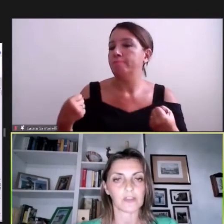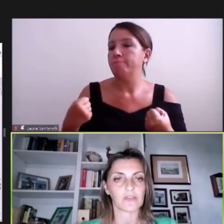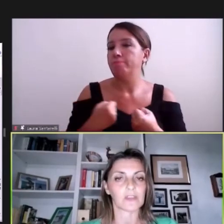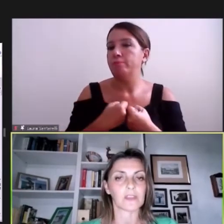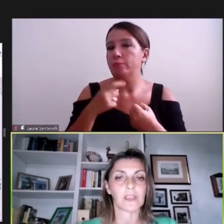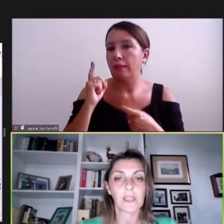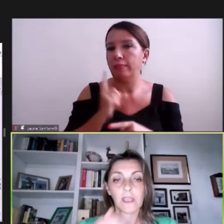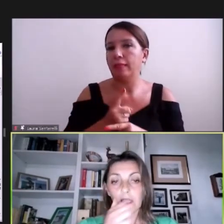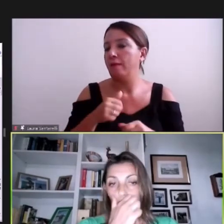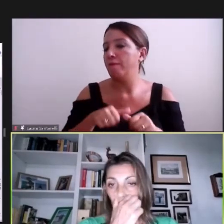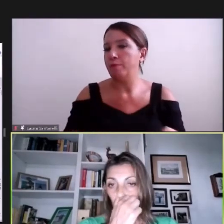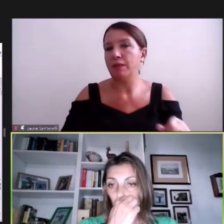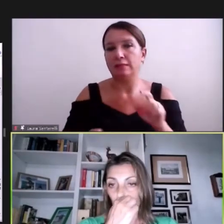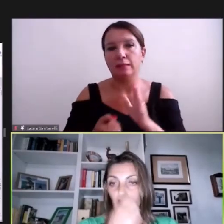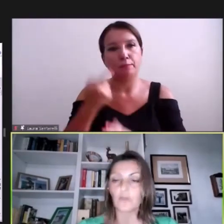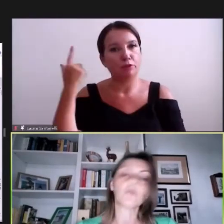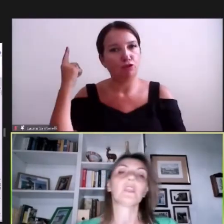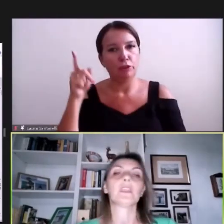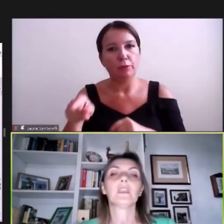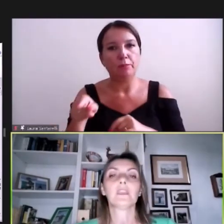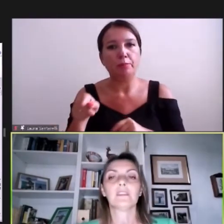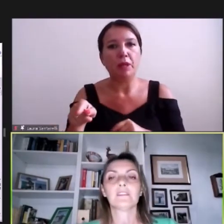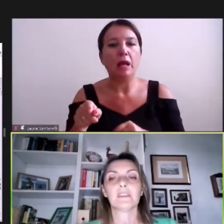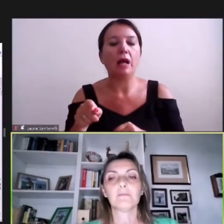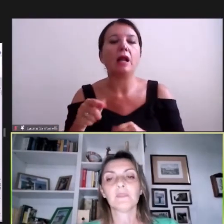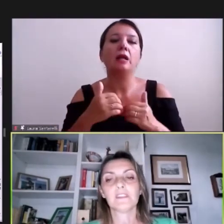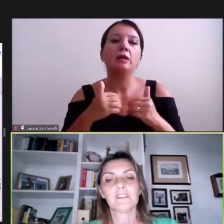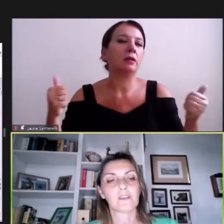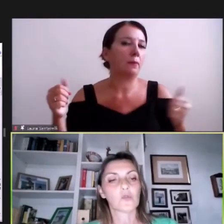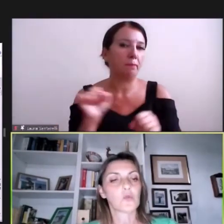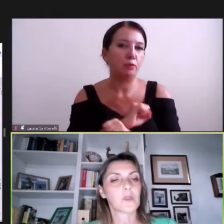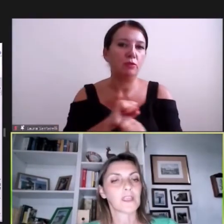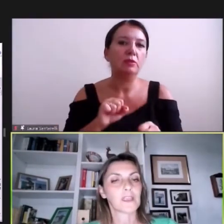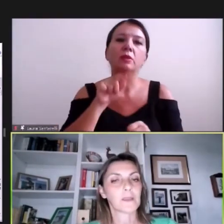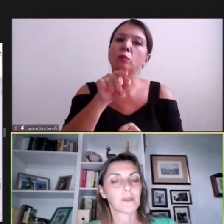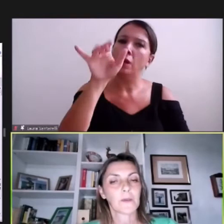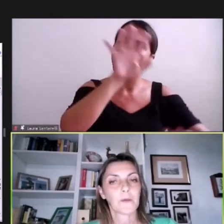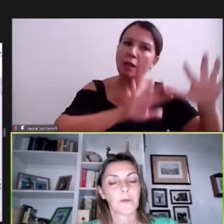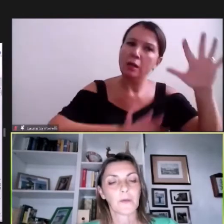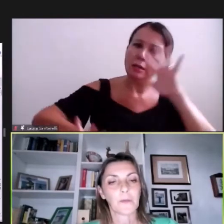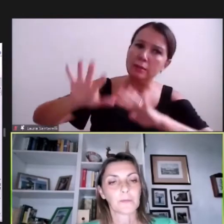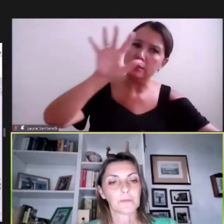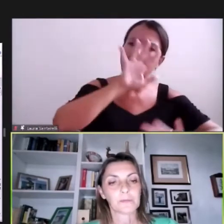si può prescindere. E qui ci sono alcuni esempi di alcune